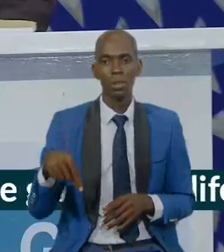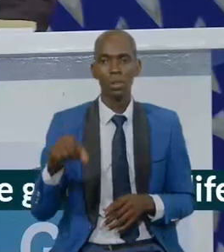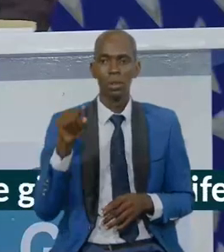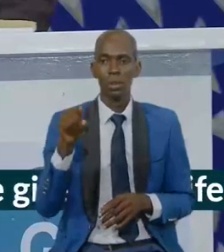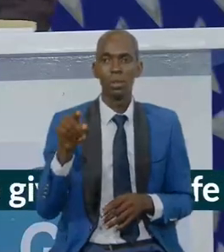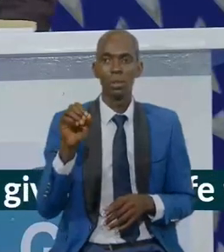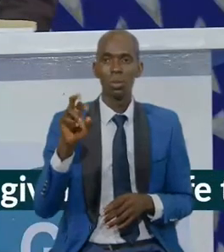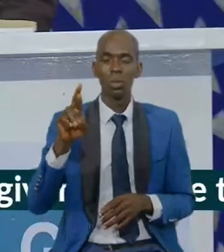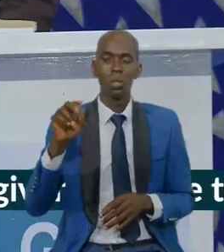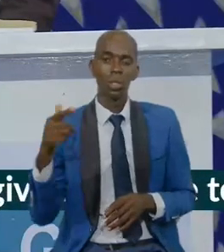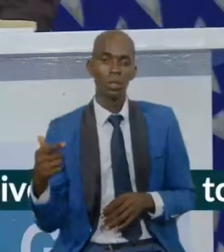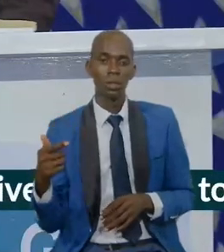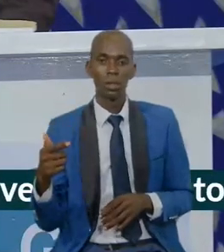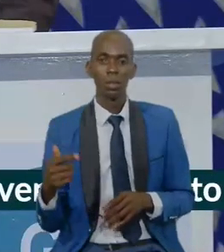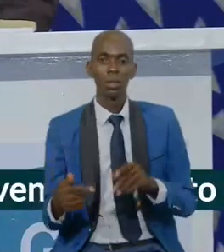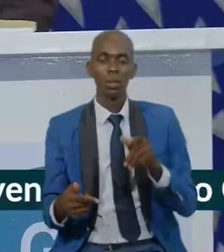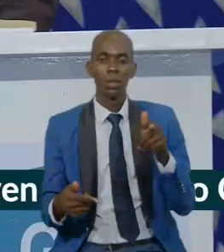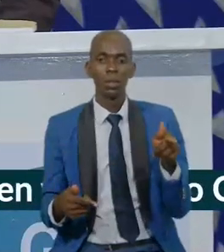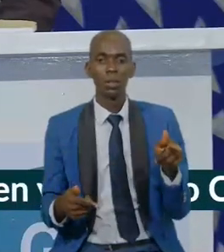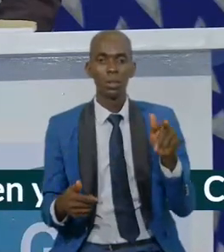gckhq.org